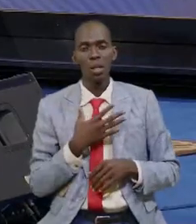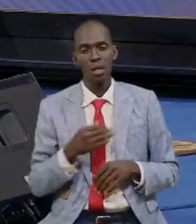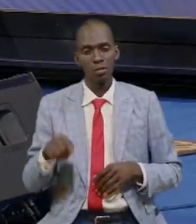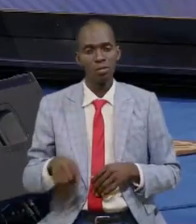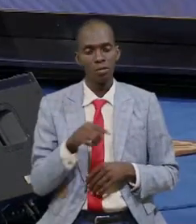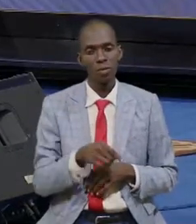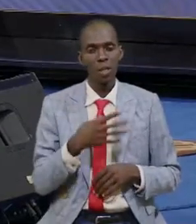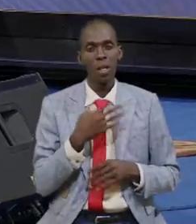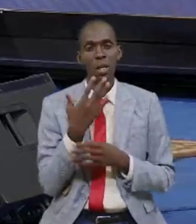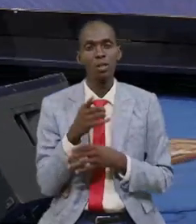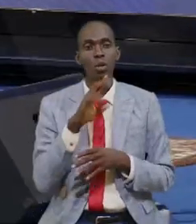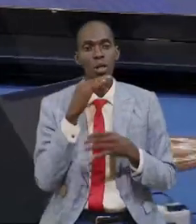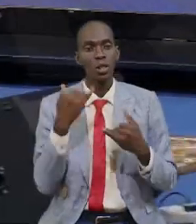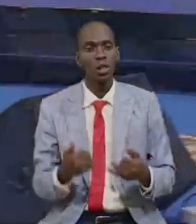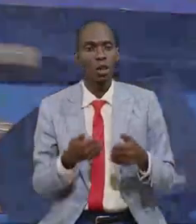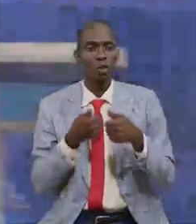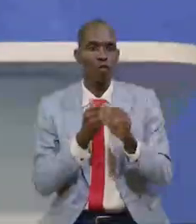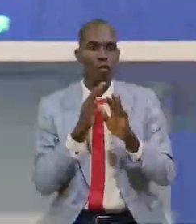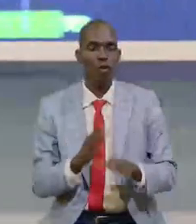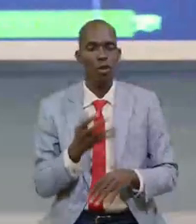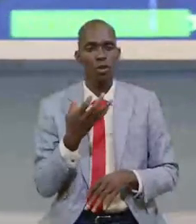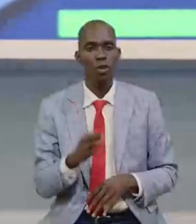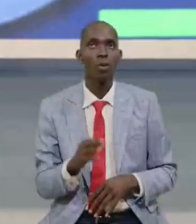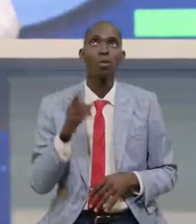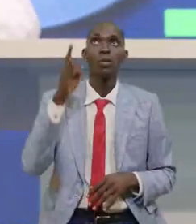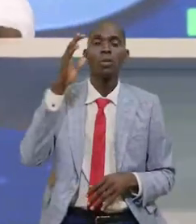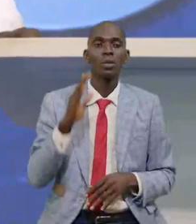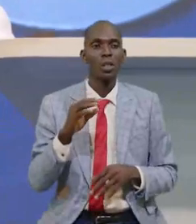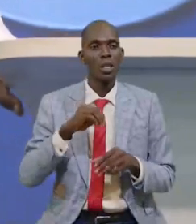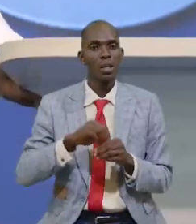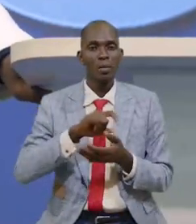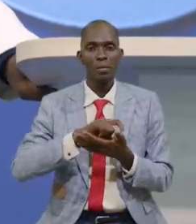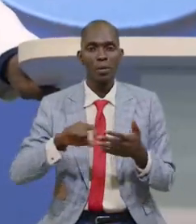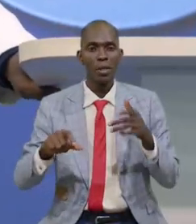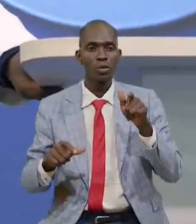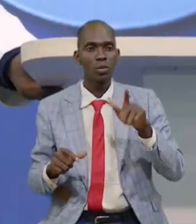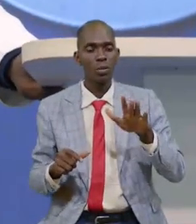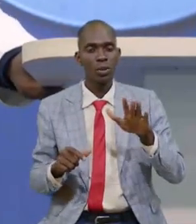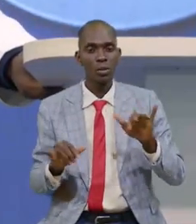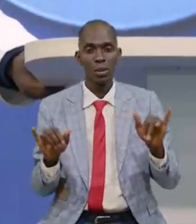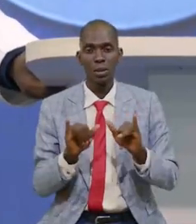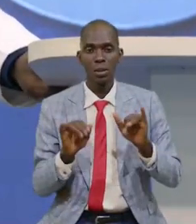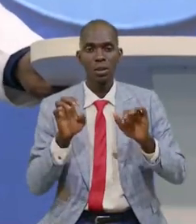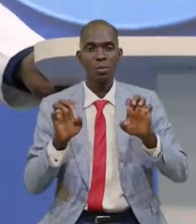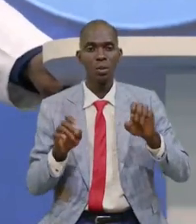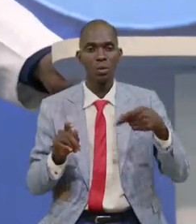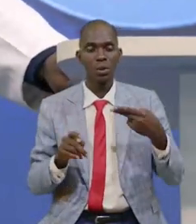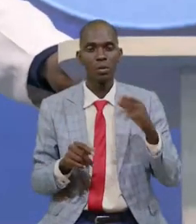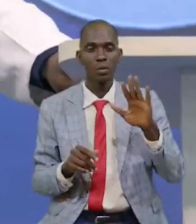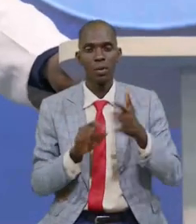comme des enfants bien-aimés, vous êtes imitateurs de Dieu.